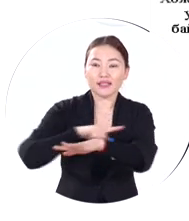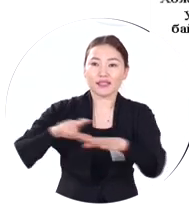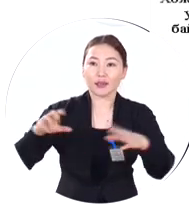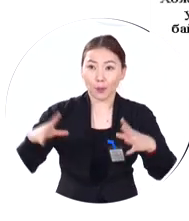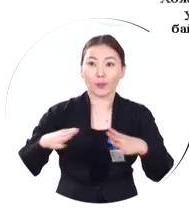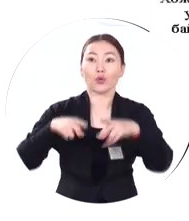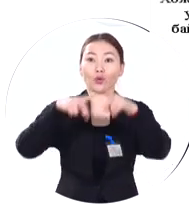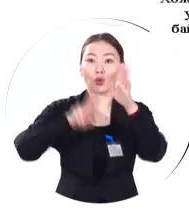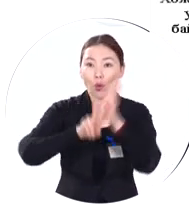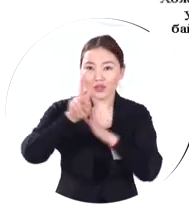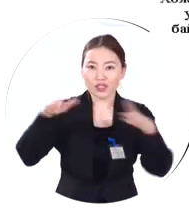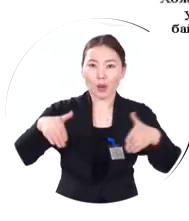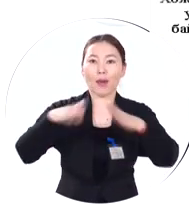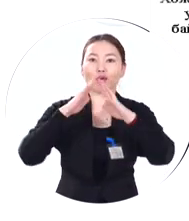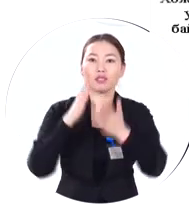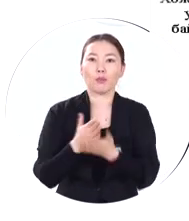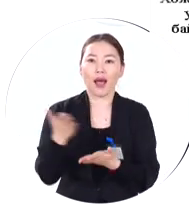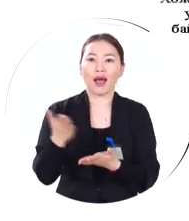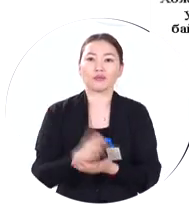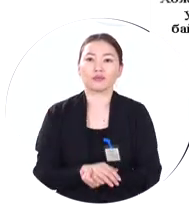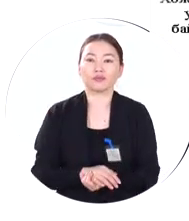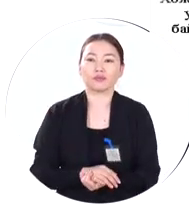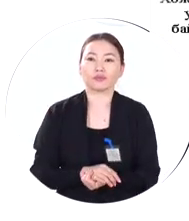12 хаан ширээнд залрав.